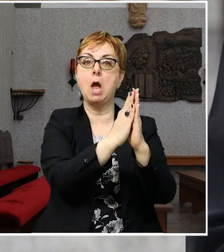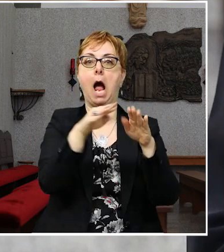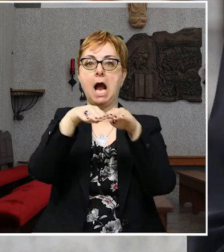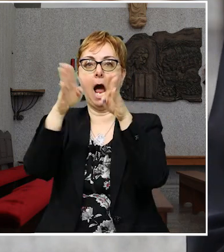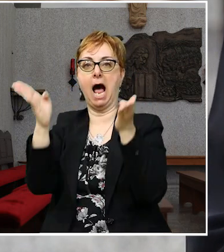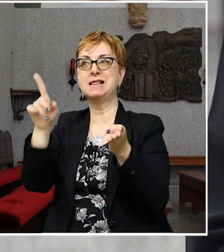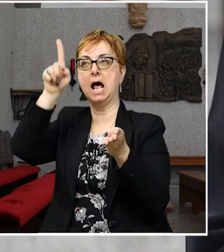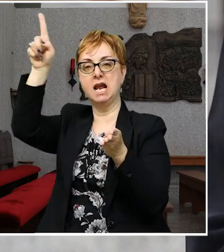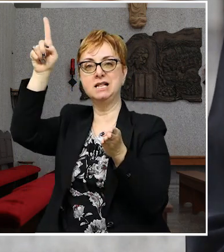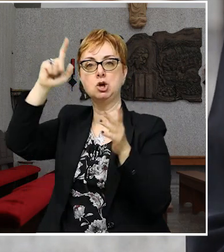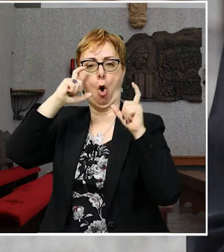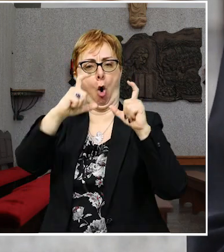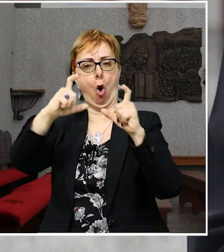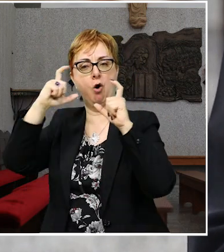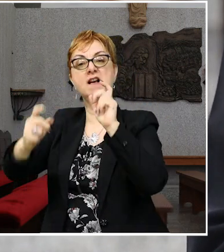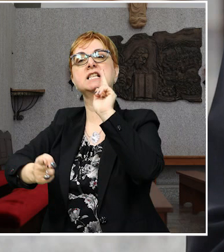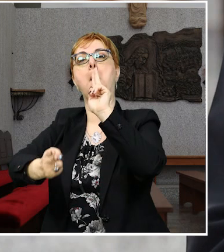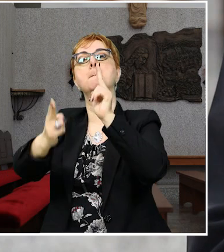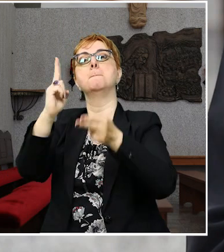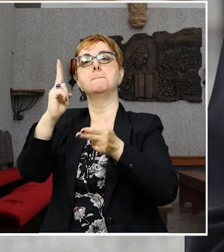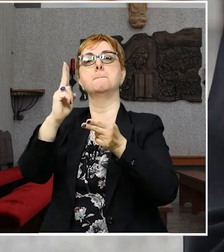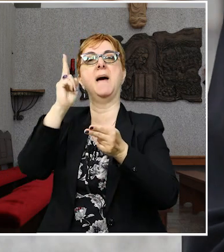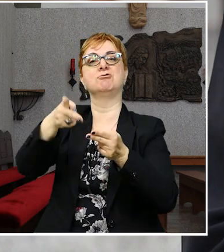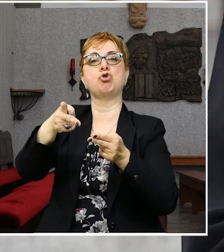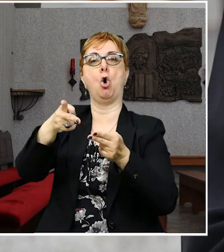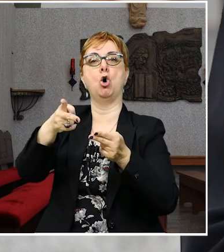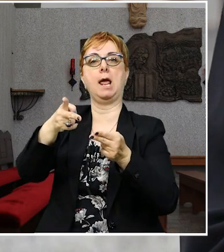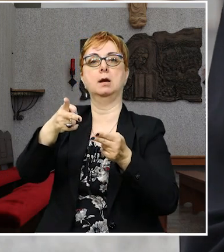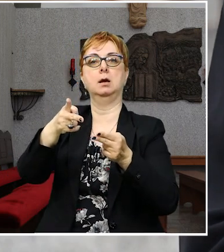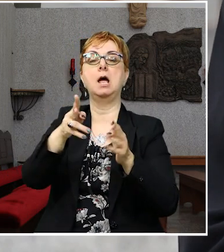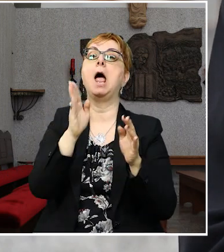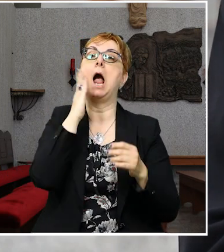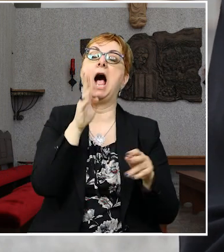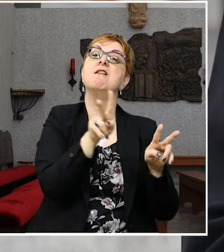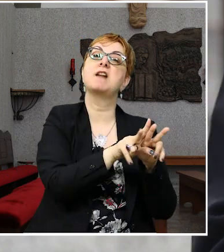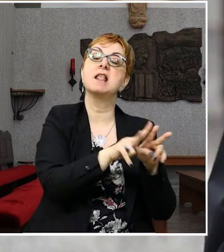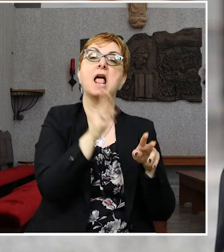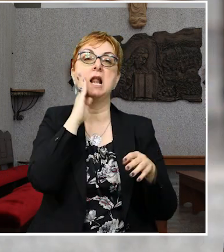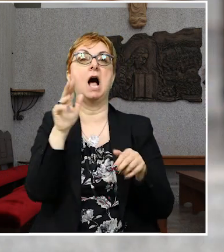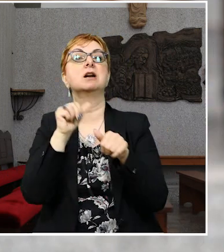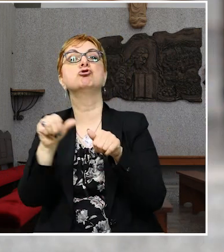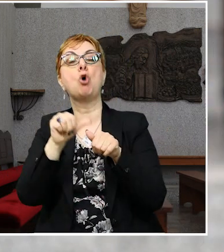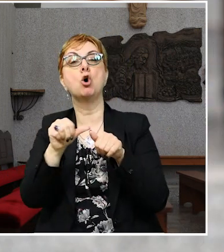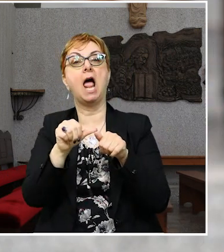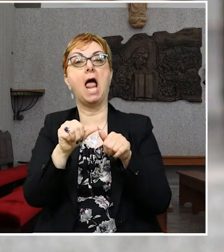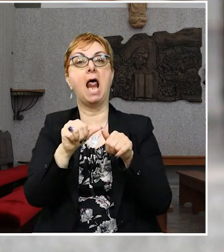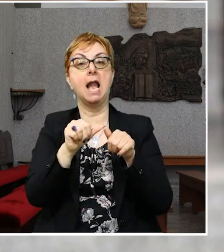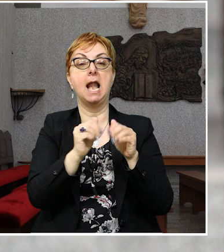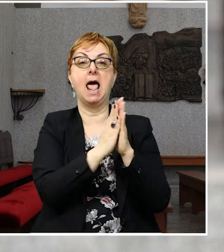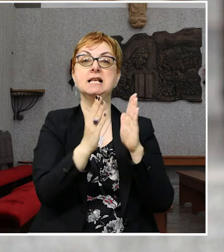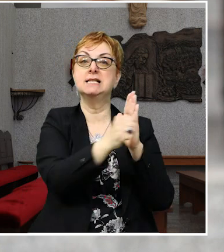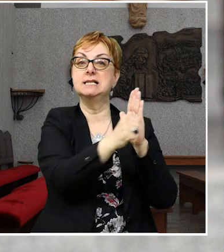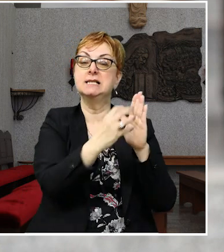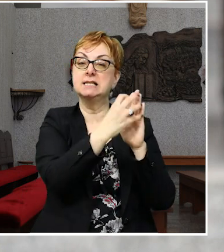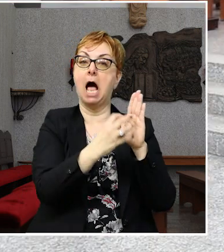Tempio e all'altare. Ecco, cari fratelli, care sorelle, allora la preghiera dei